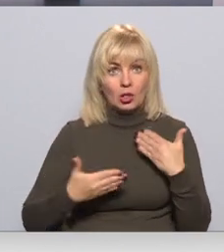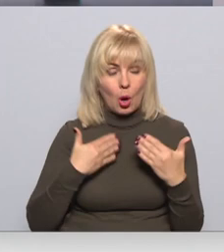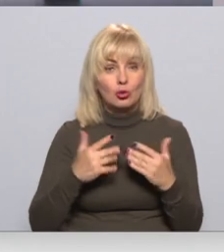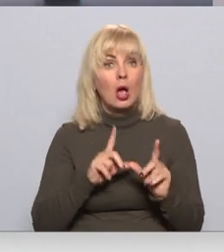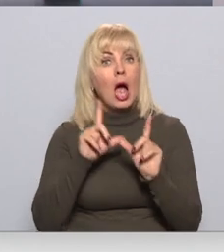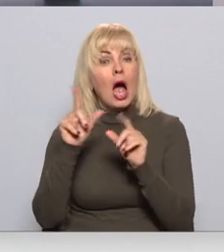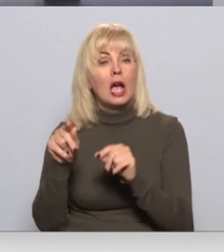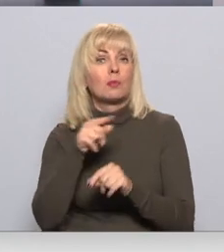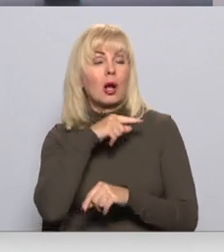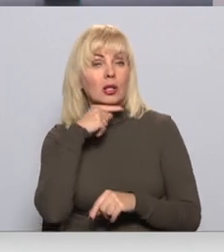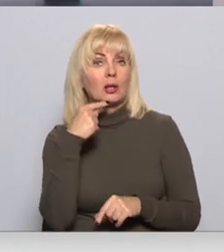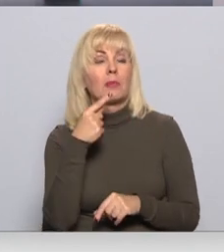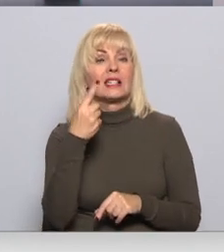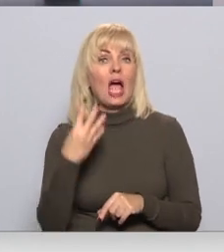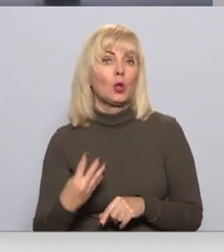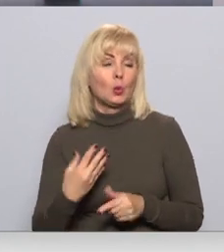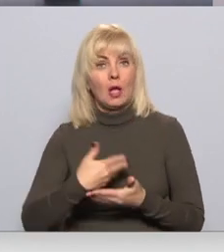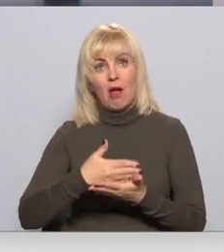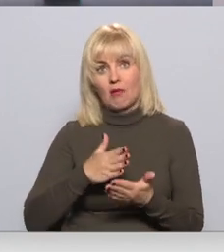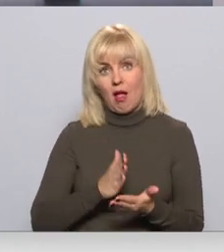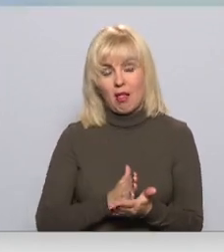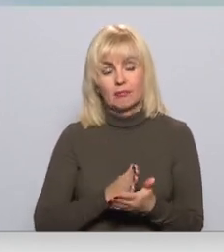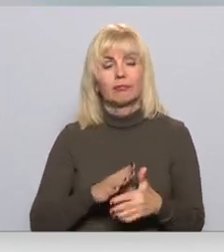Aizbraukt vēlas aptuveni 4. daļa.